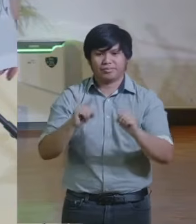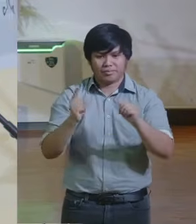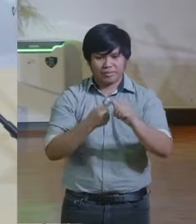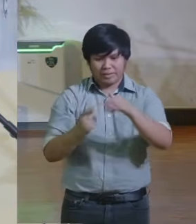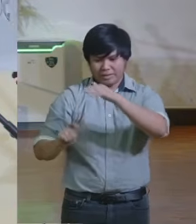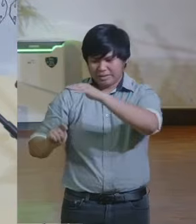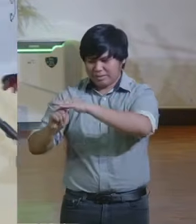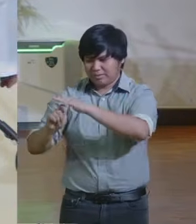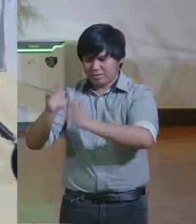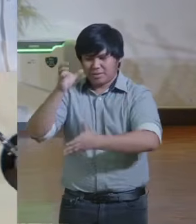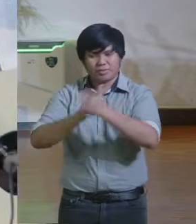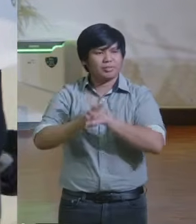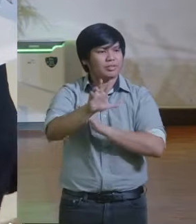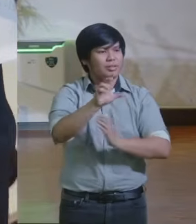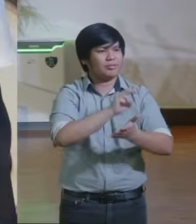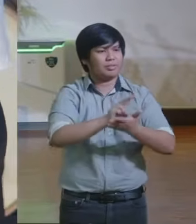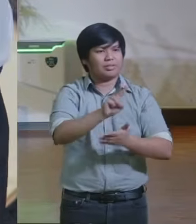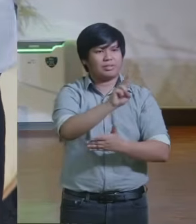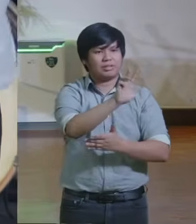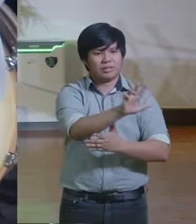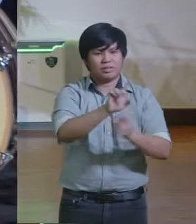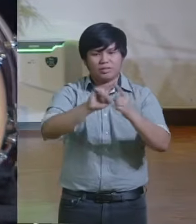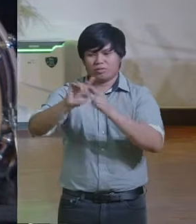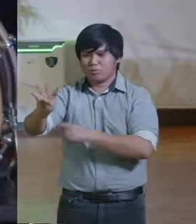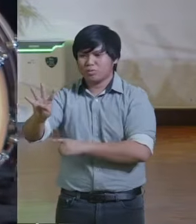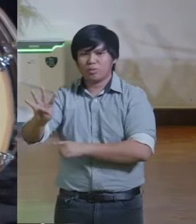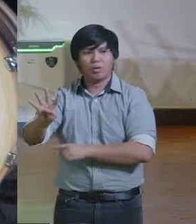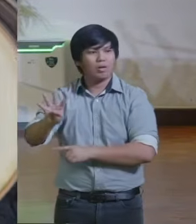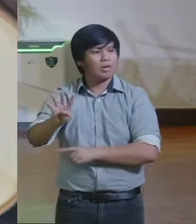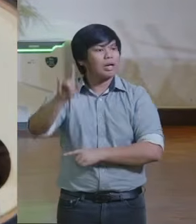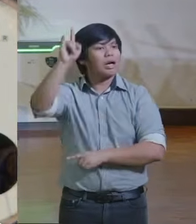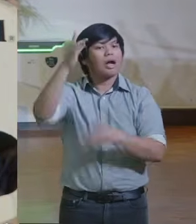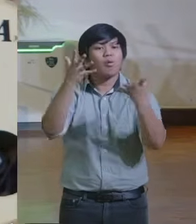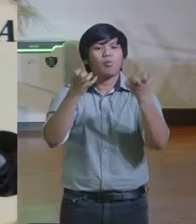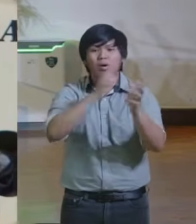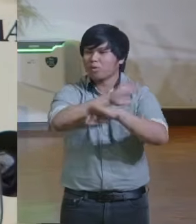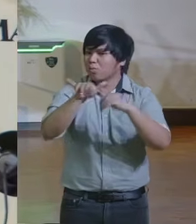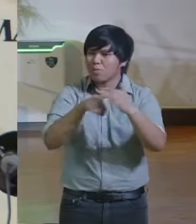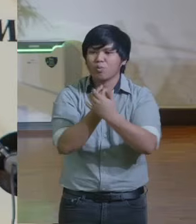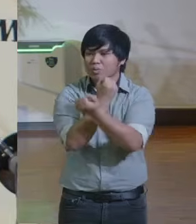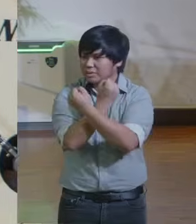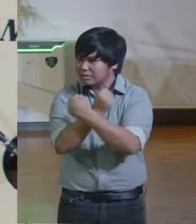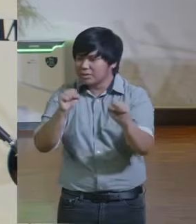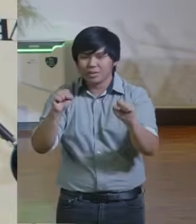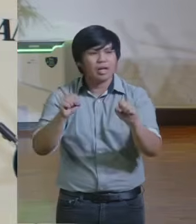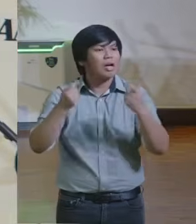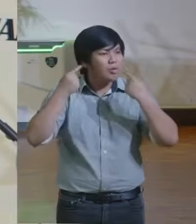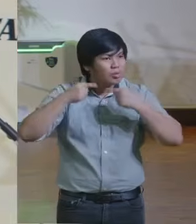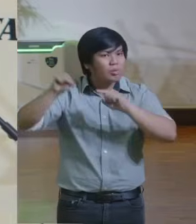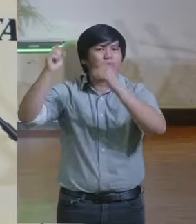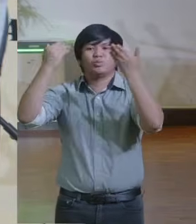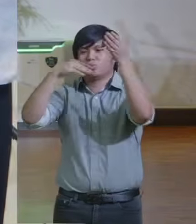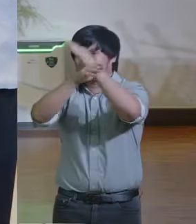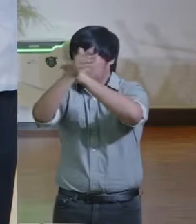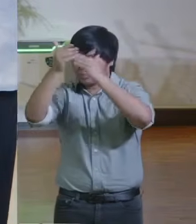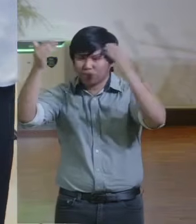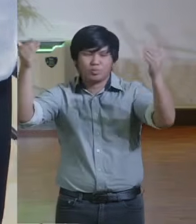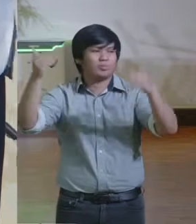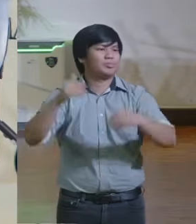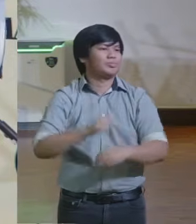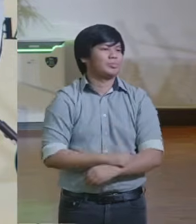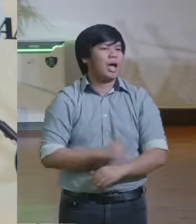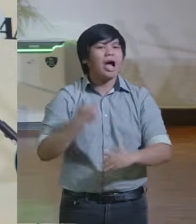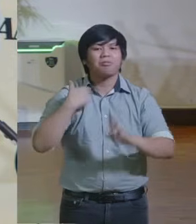Timothy chapter 2 verses 3 and 4. Ang kanyang kagustuhan ay maligtas ang lahat at makarating sa pagkakilalang tunay na pagkakilala